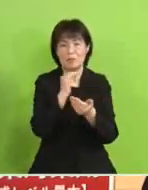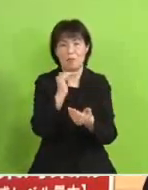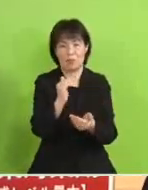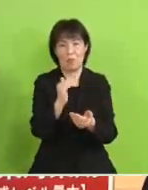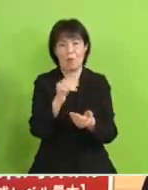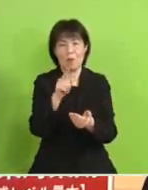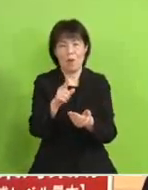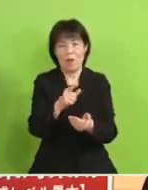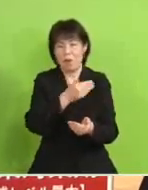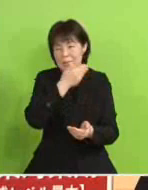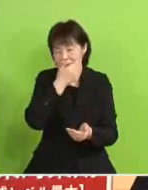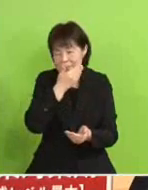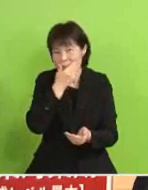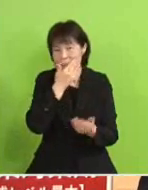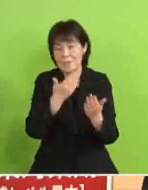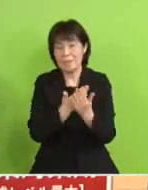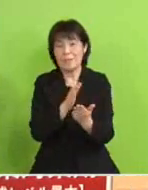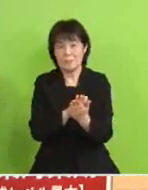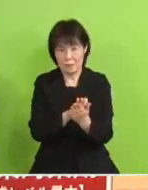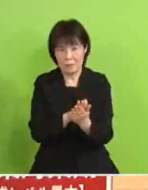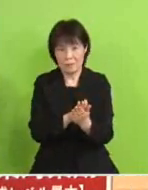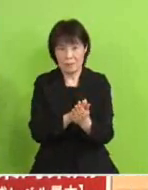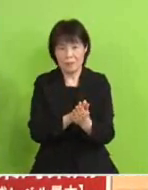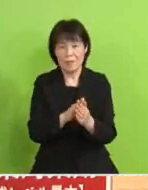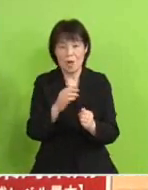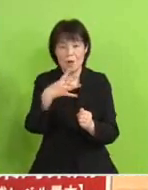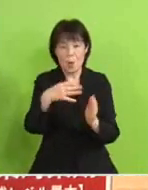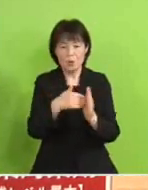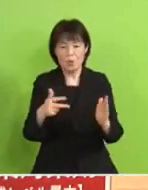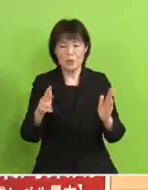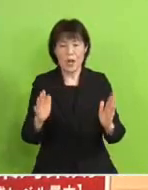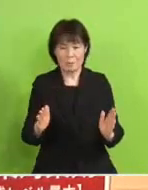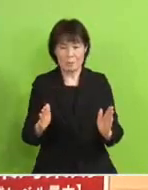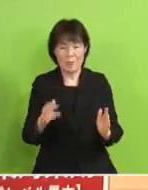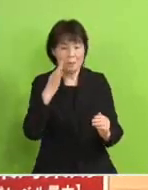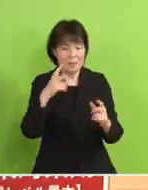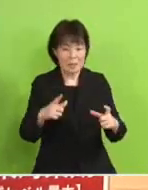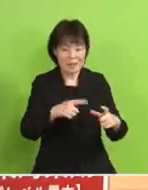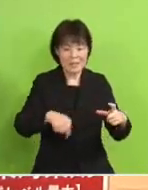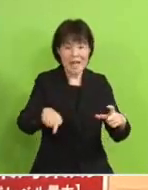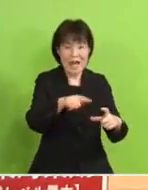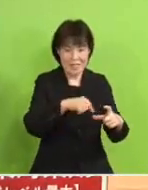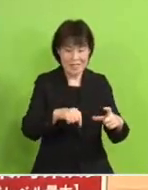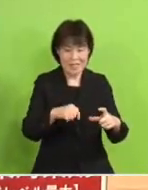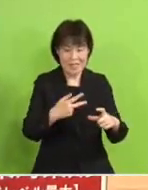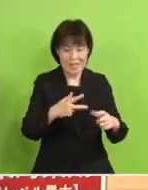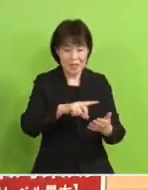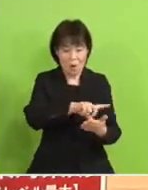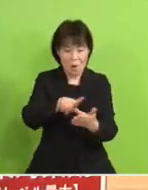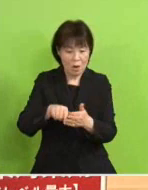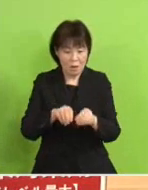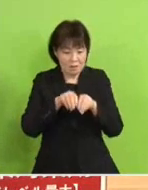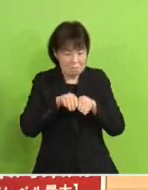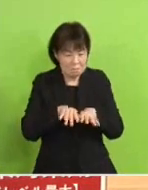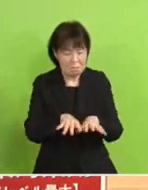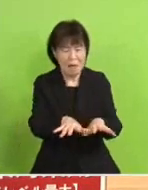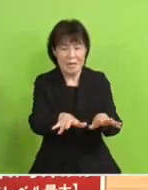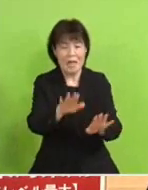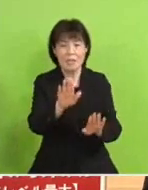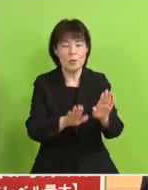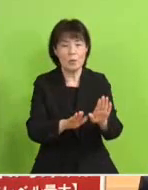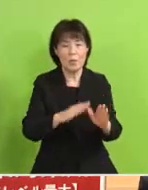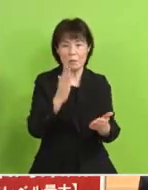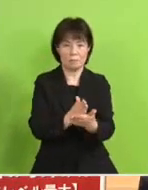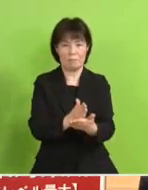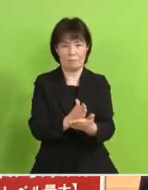くことにかかっております。この4週間で松山市内の市中感染蔓延状態を脱